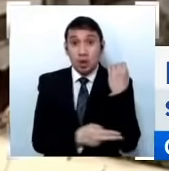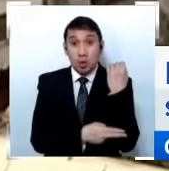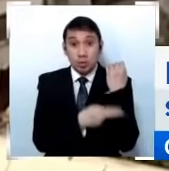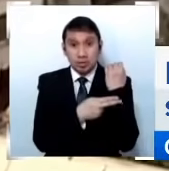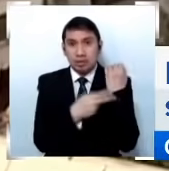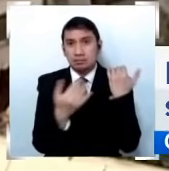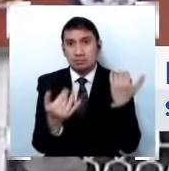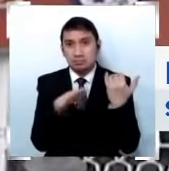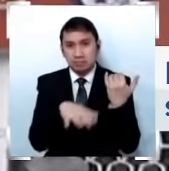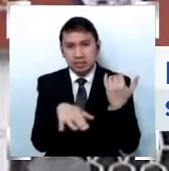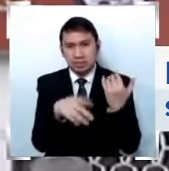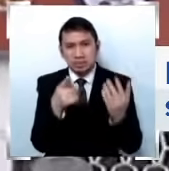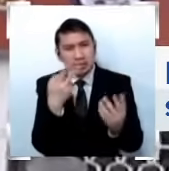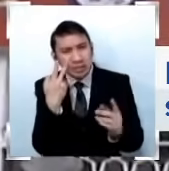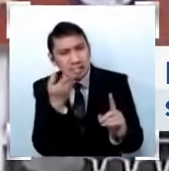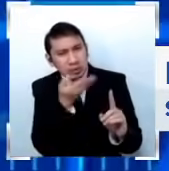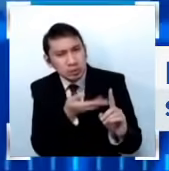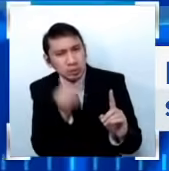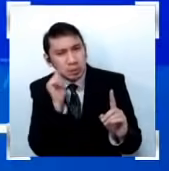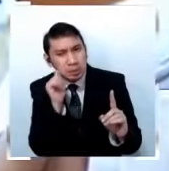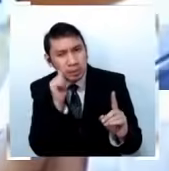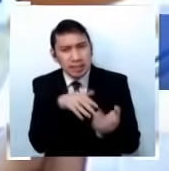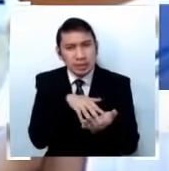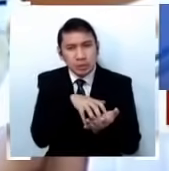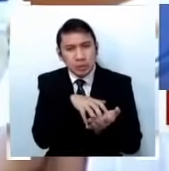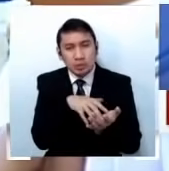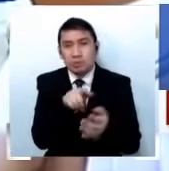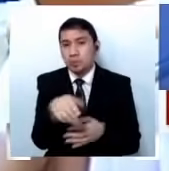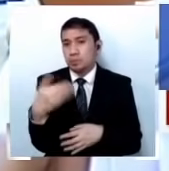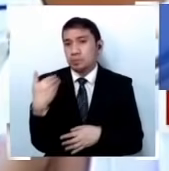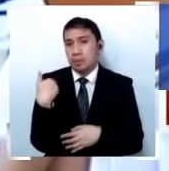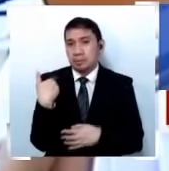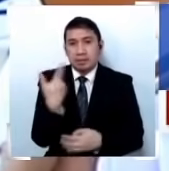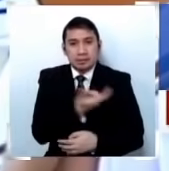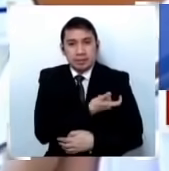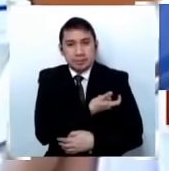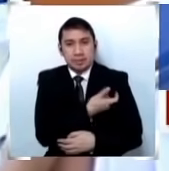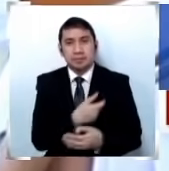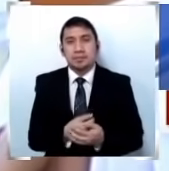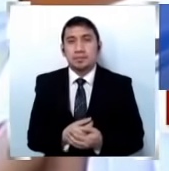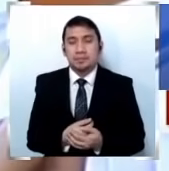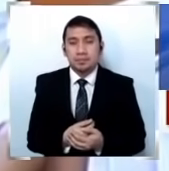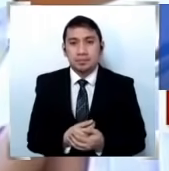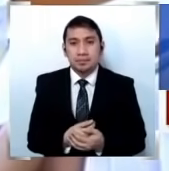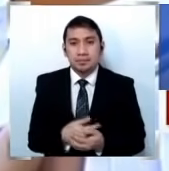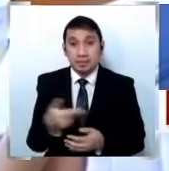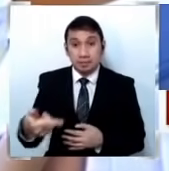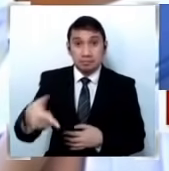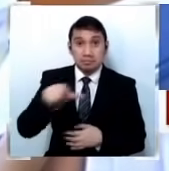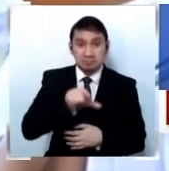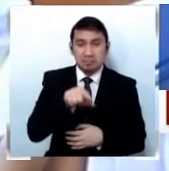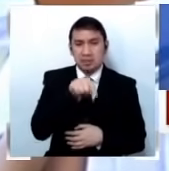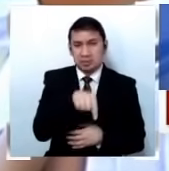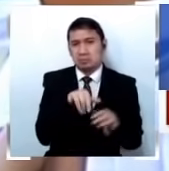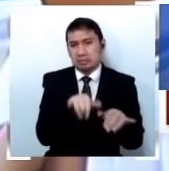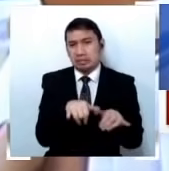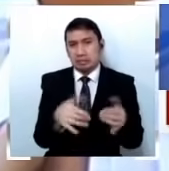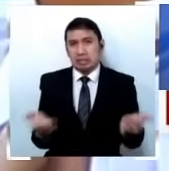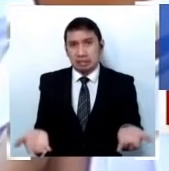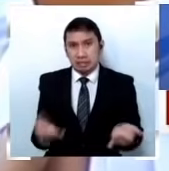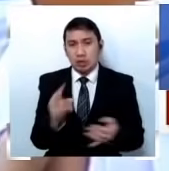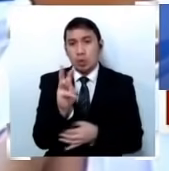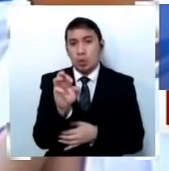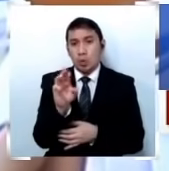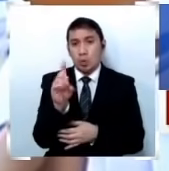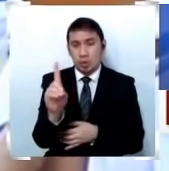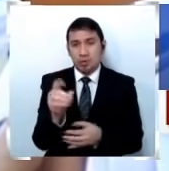nanghihina na ang pasyente na hindi pa raw bakunado. Ikuha siya sa usa sa mga quarantine facility na to. Kanya nagpunay